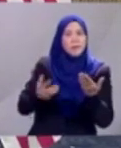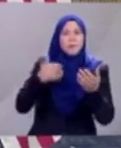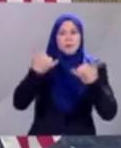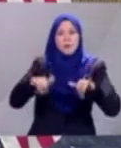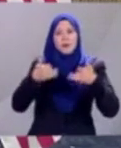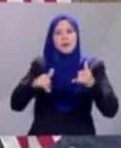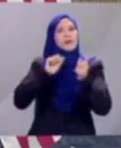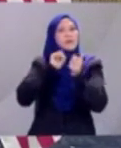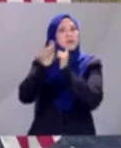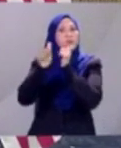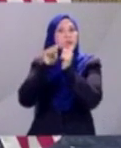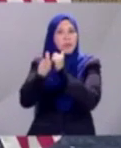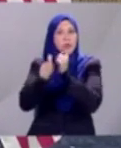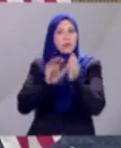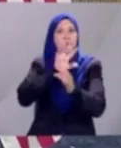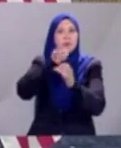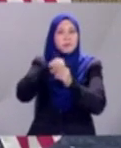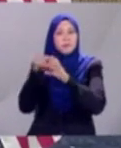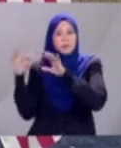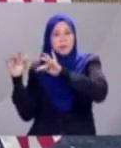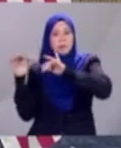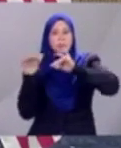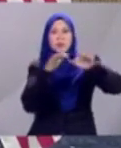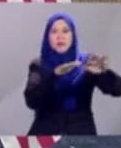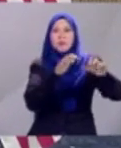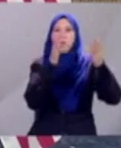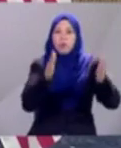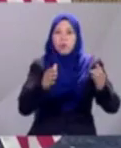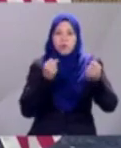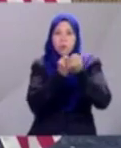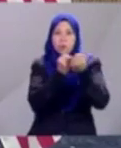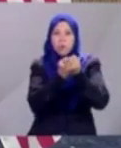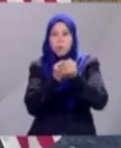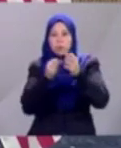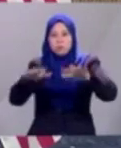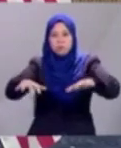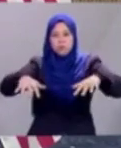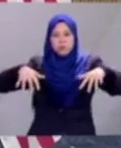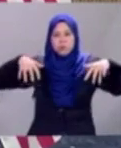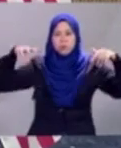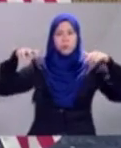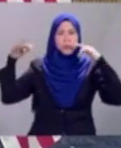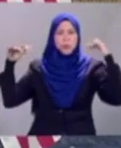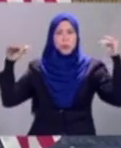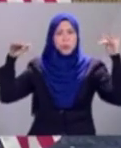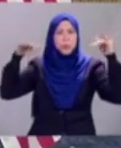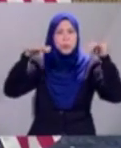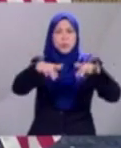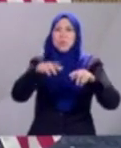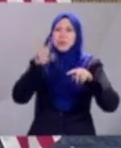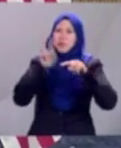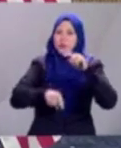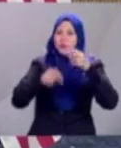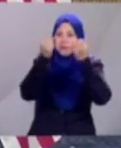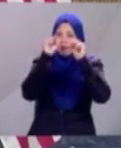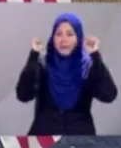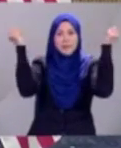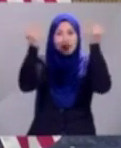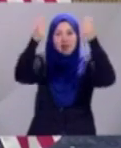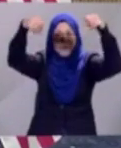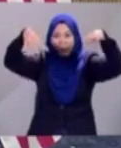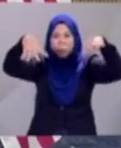permainan yang melibatkan perempuan penyokong atau penonton yang ramai seperti di stadium